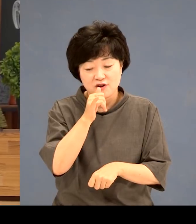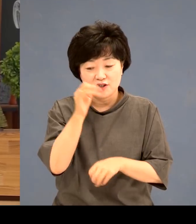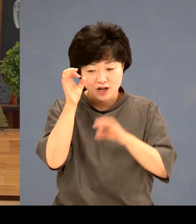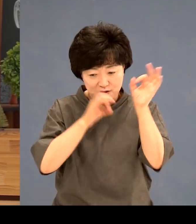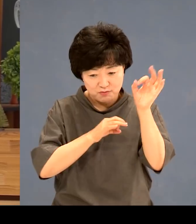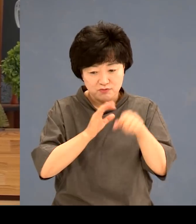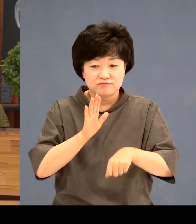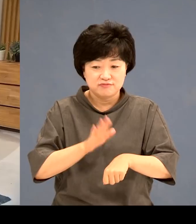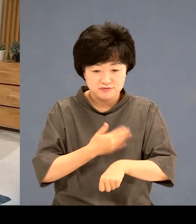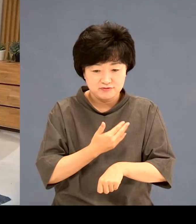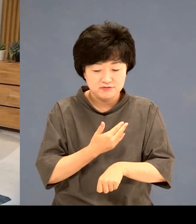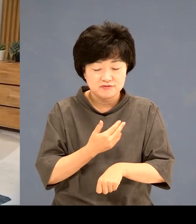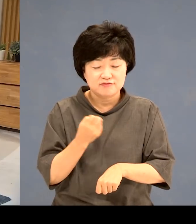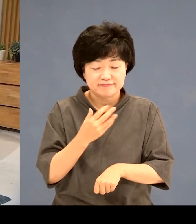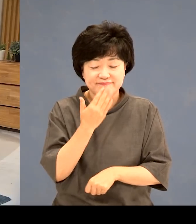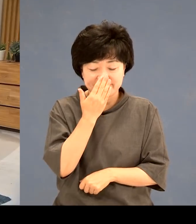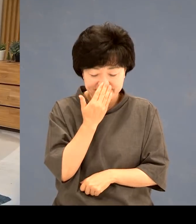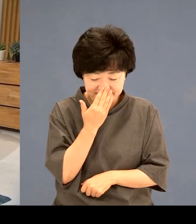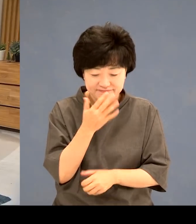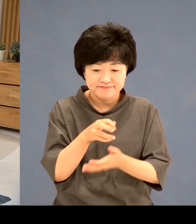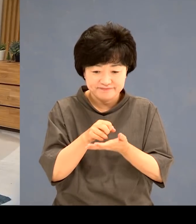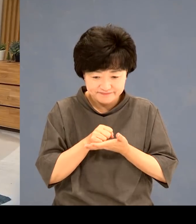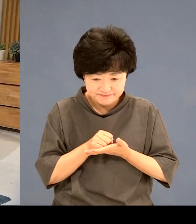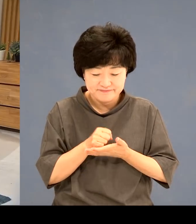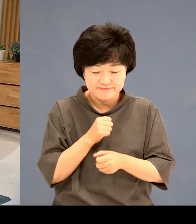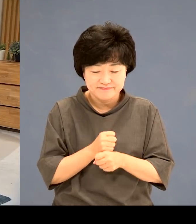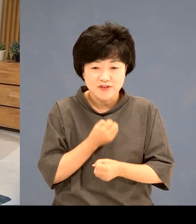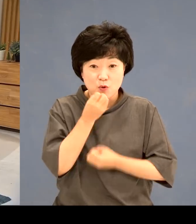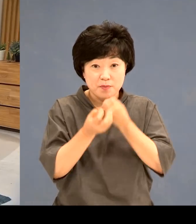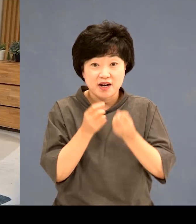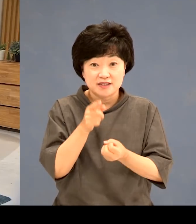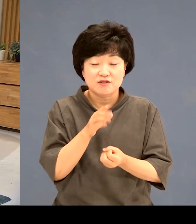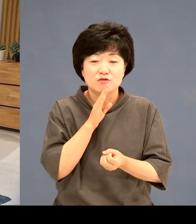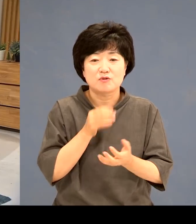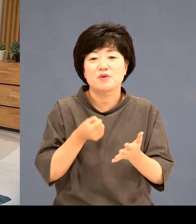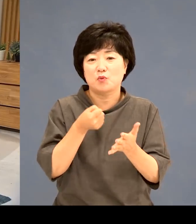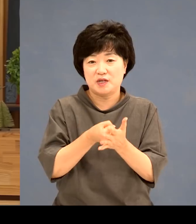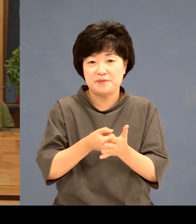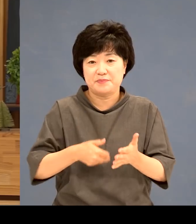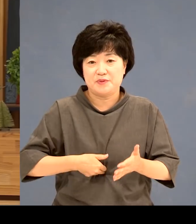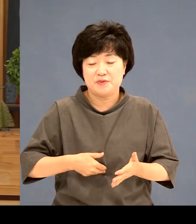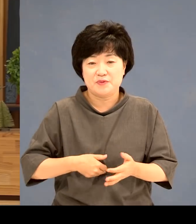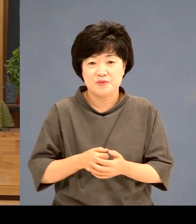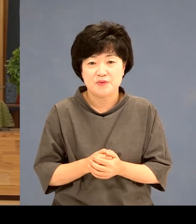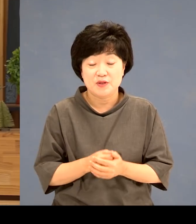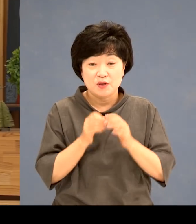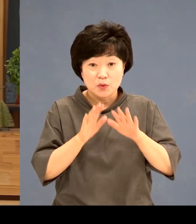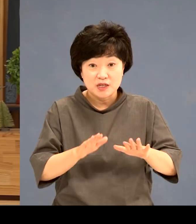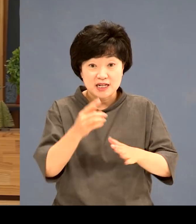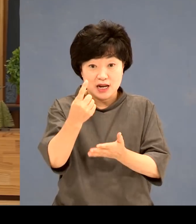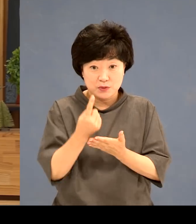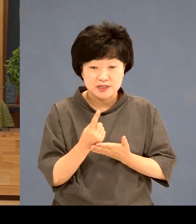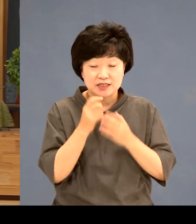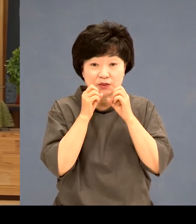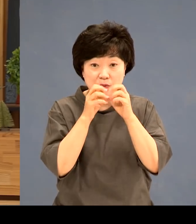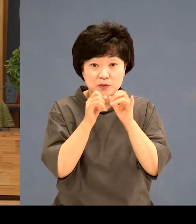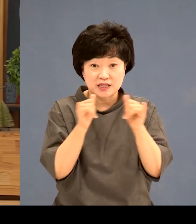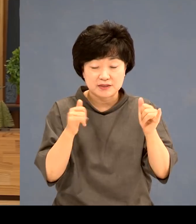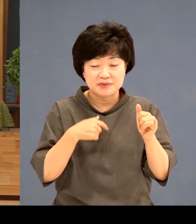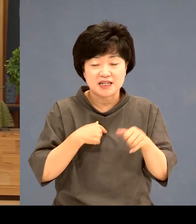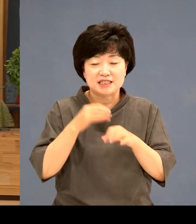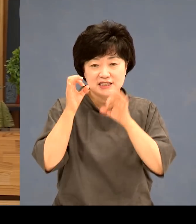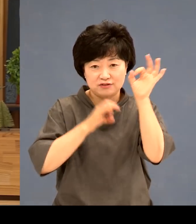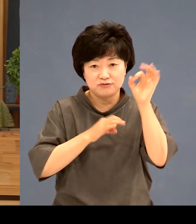본인의 잘못과 실수를 겸허히 받아들이면서 고백을 한다는 것은 사실 용기가 필요하거든요. 네. 오늘 나오실 선교사님은 본인의